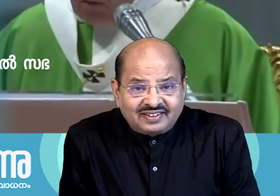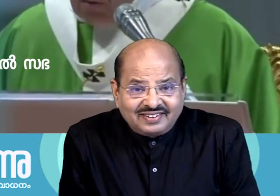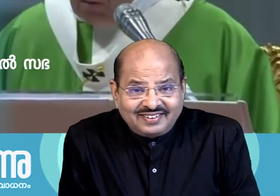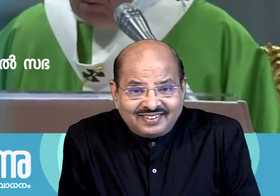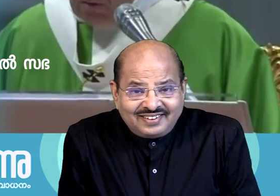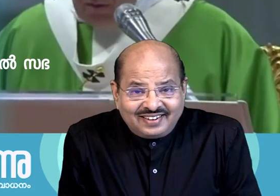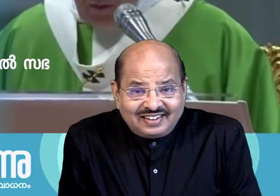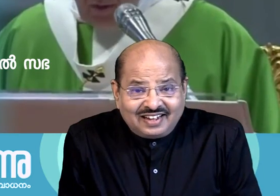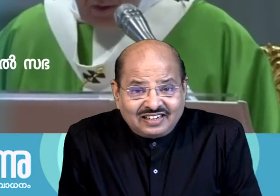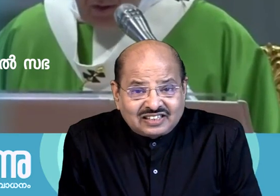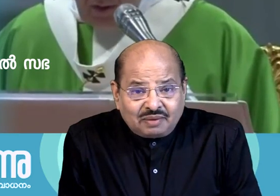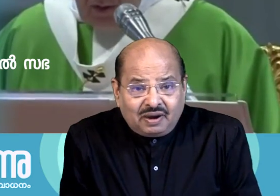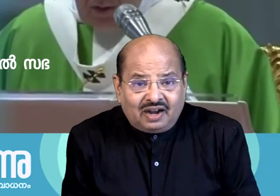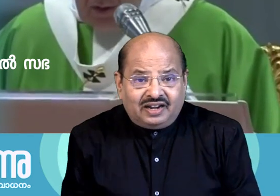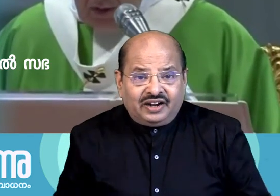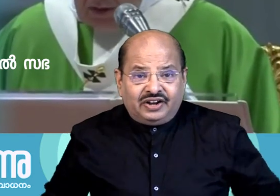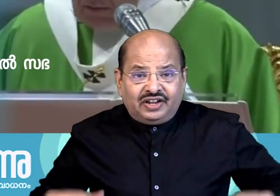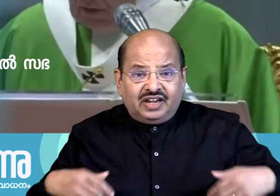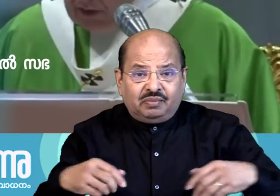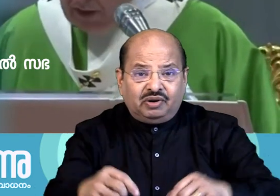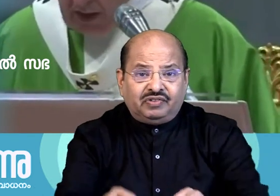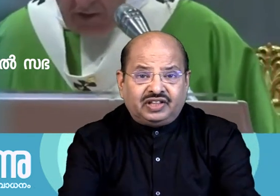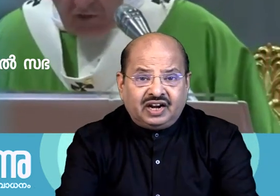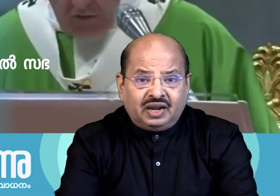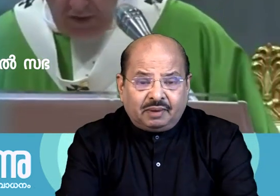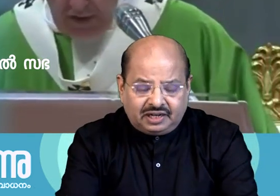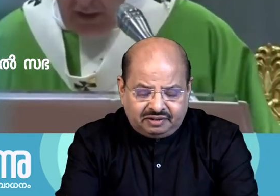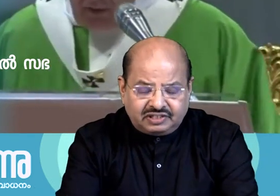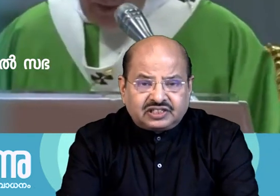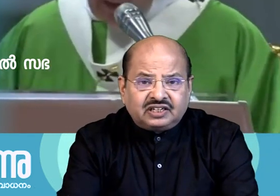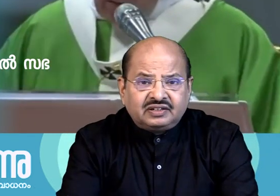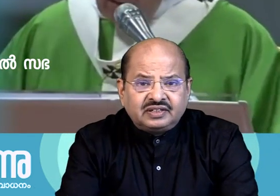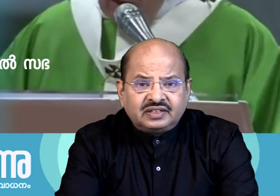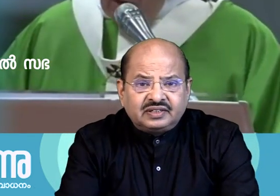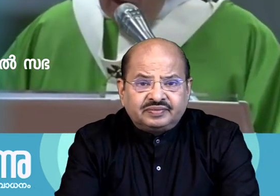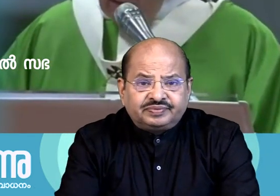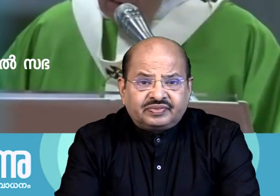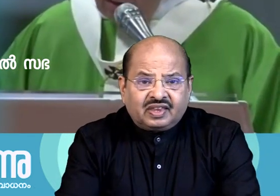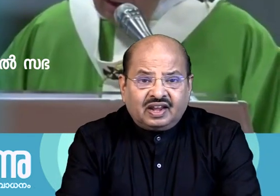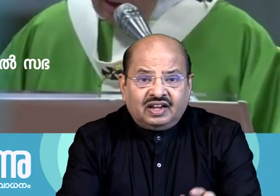കാട്ടുന്നുണ്ട്. എന്നാൽ സഭ ഇടുങ്ങിയ മുൻവിധികളെ മാറ്റിവെച്ച്